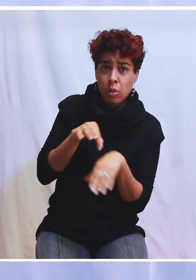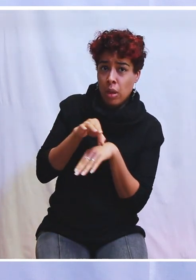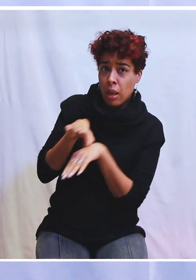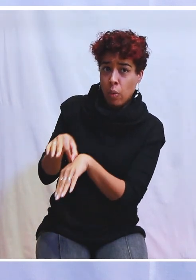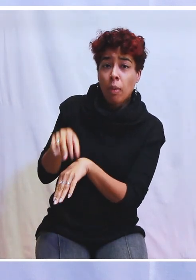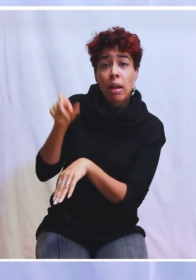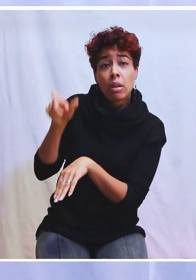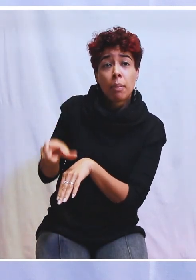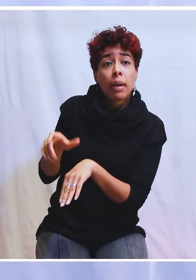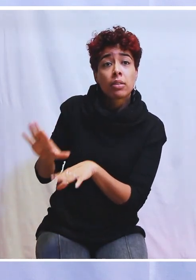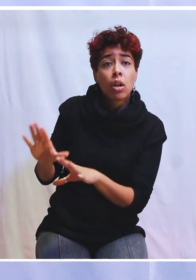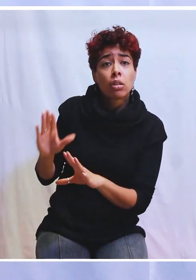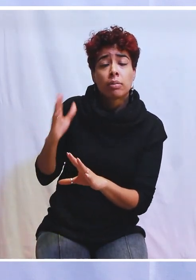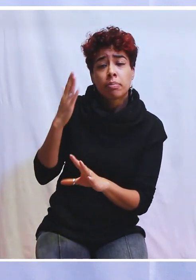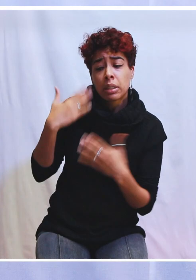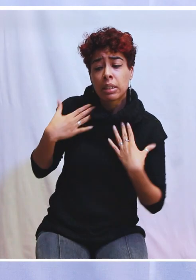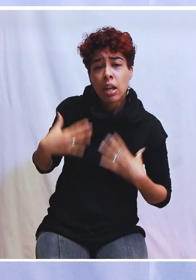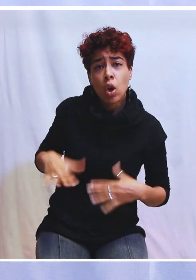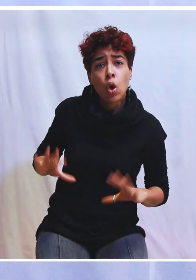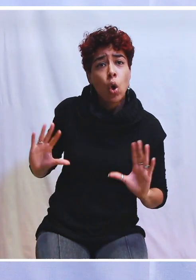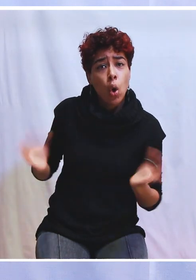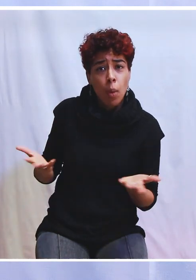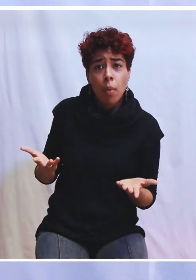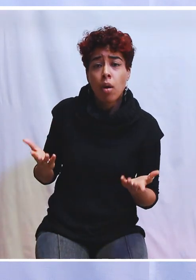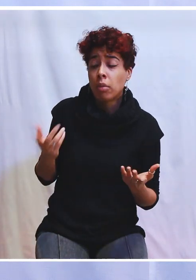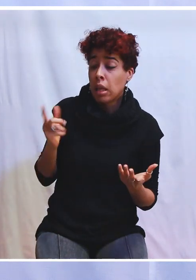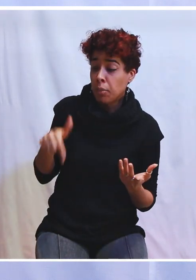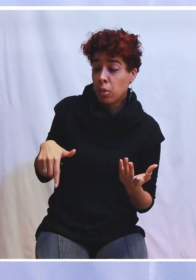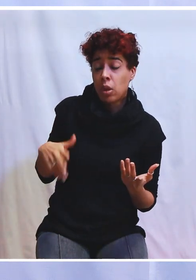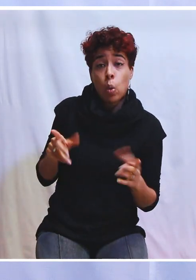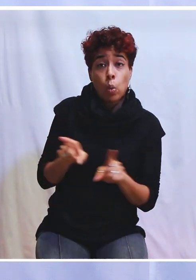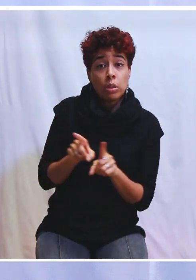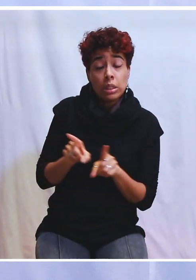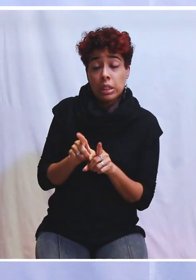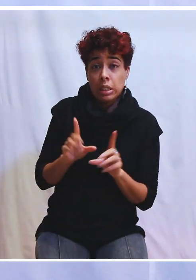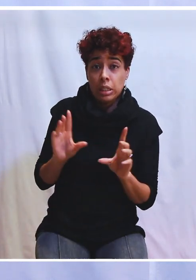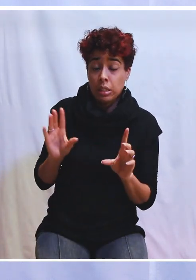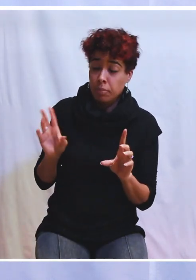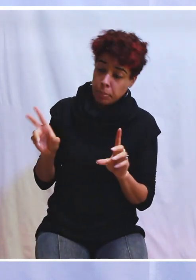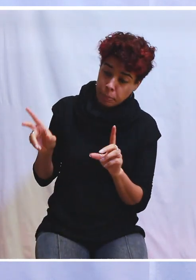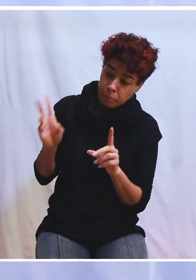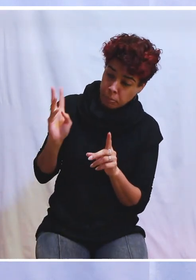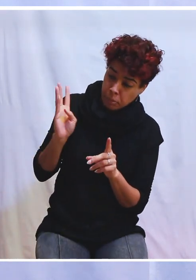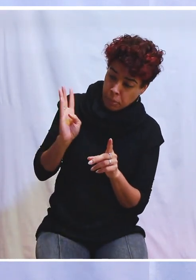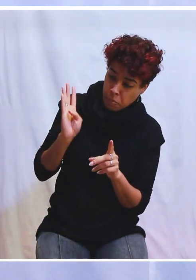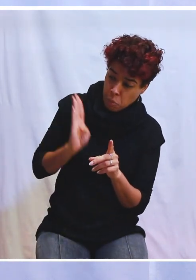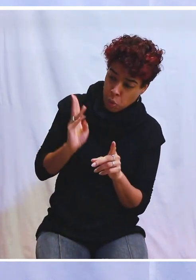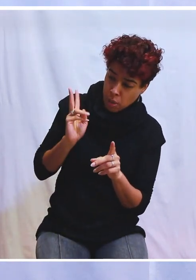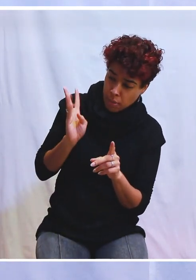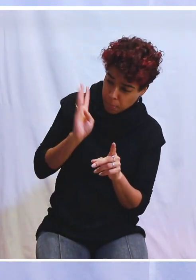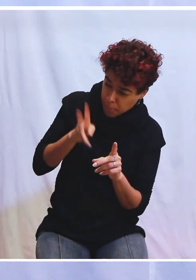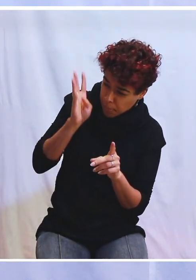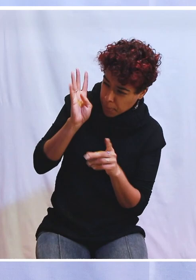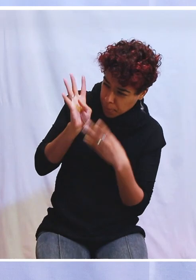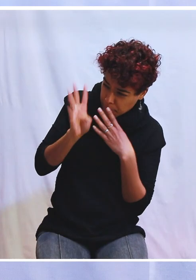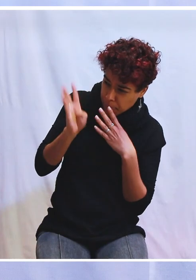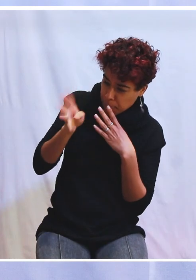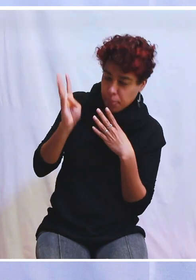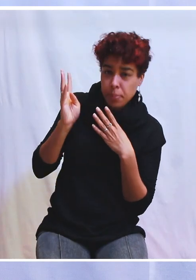son troupeau, comme nous, on doit apprendre précisément et découvrir, ce dont la personne a besoin en face de